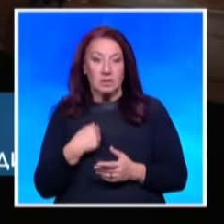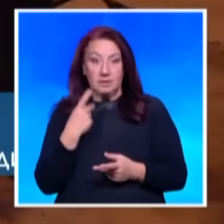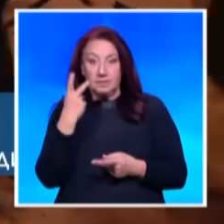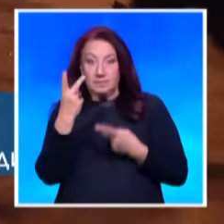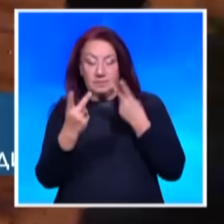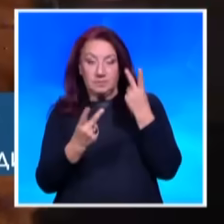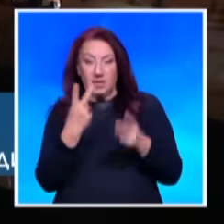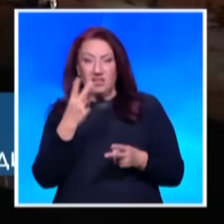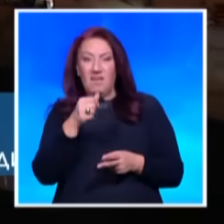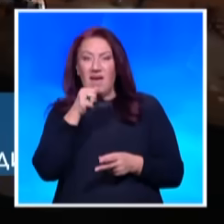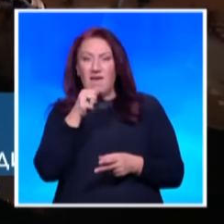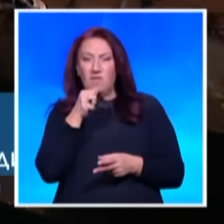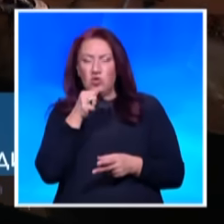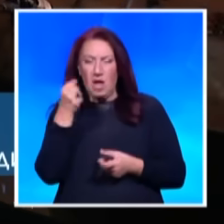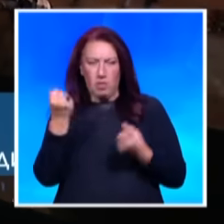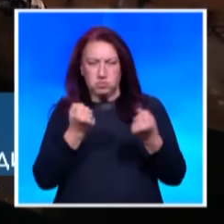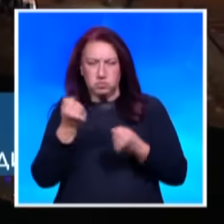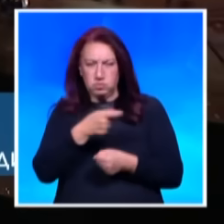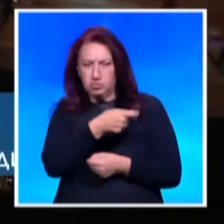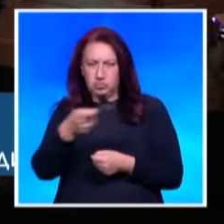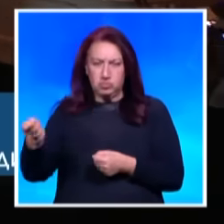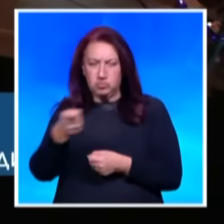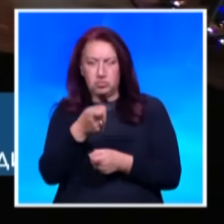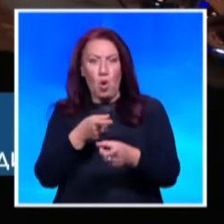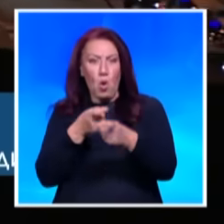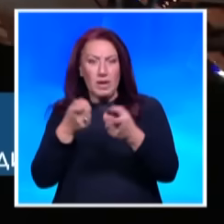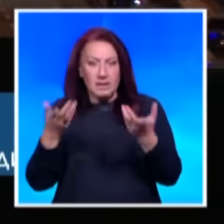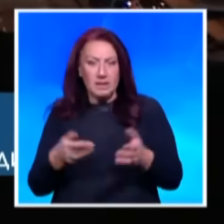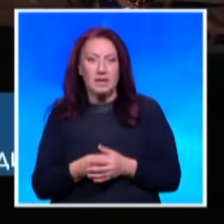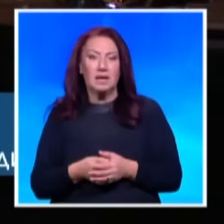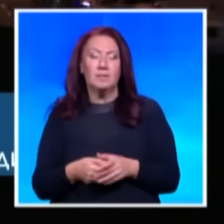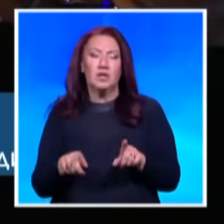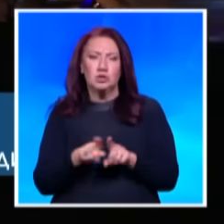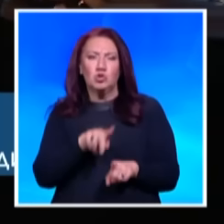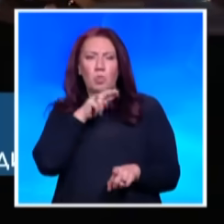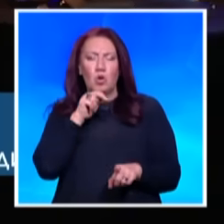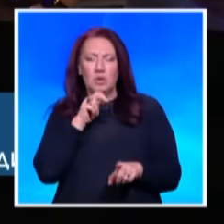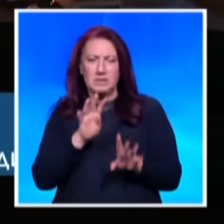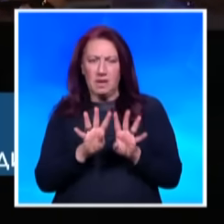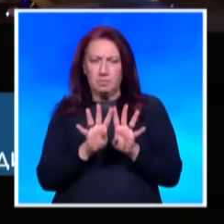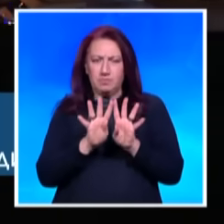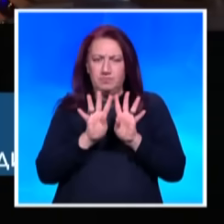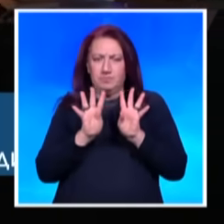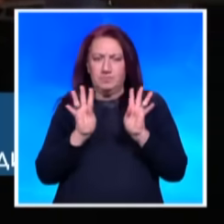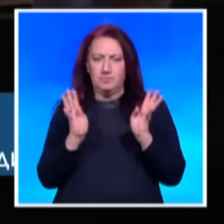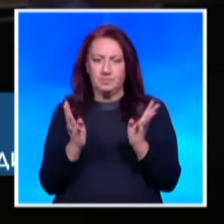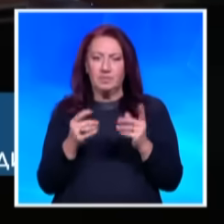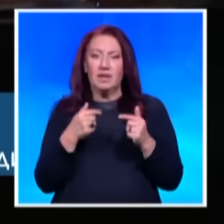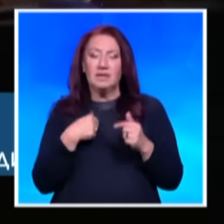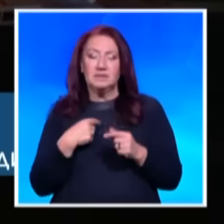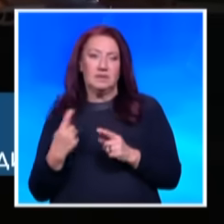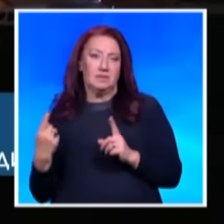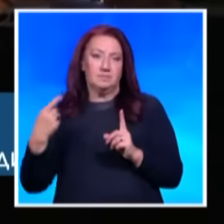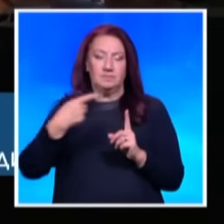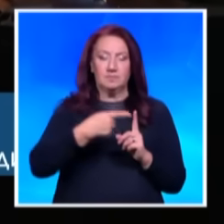двете водни оръдия тук с оператора Иво Иванов и полицейския кордон. Но сега, доколкото разбирам, се връщаме към колегата